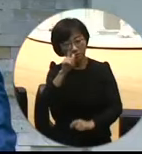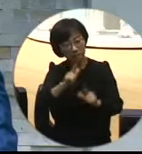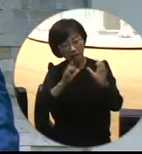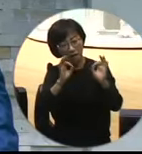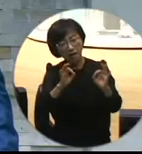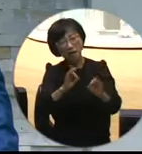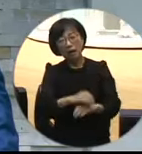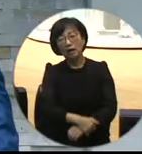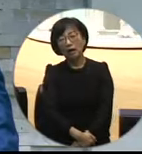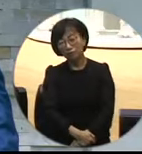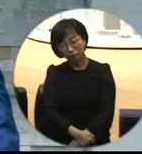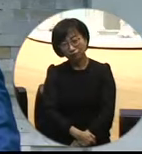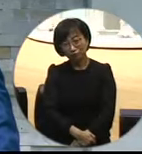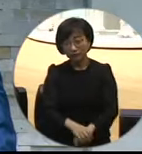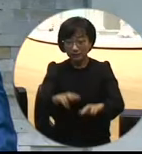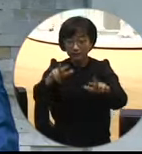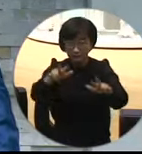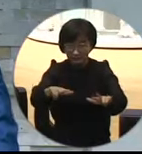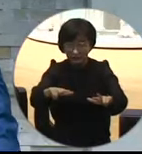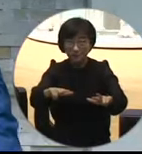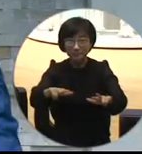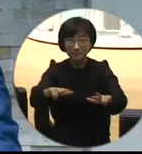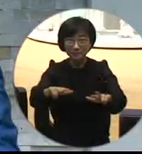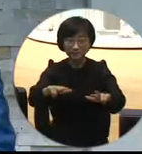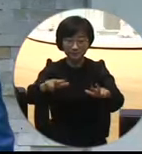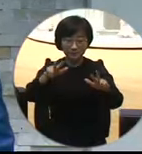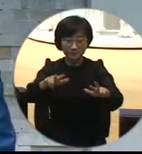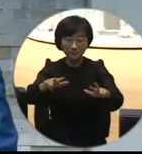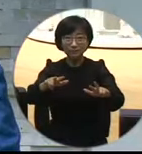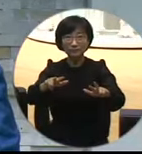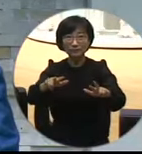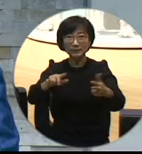잘됐다 차라리 지금 드러나기 좋다.